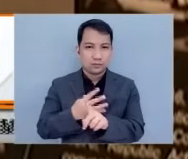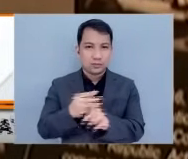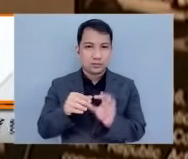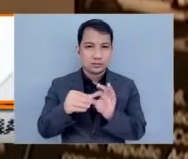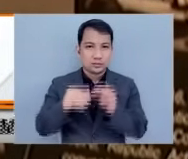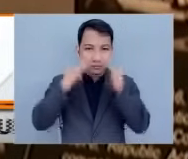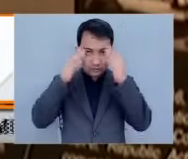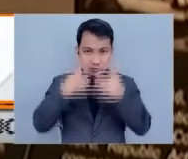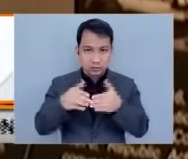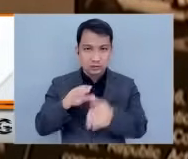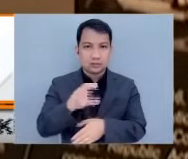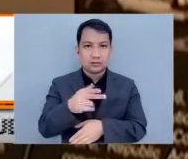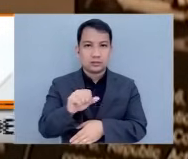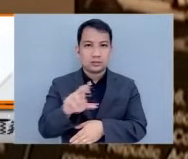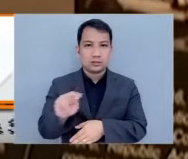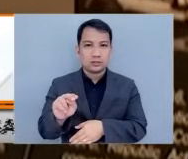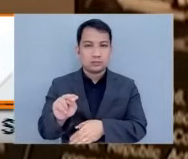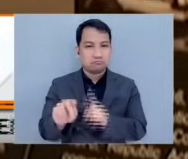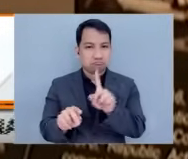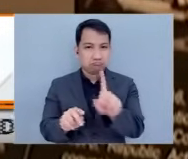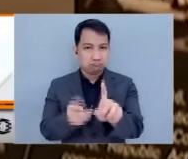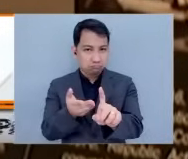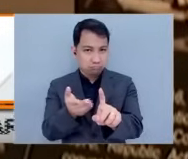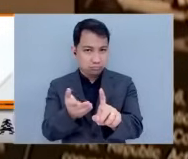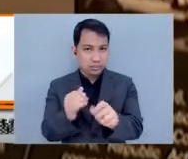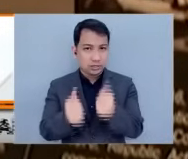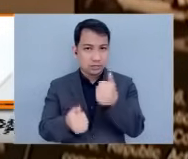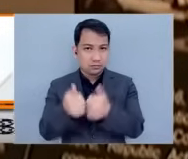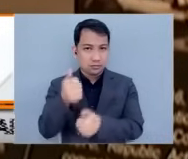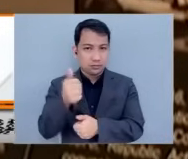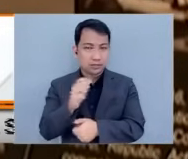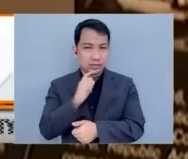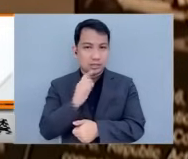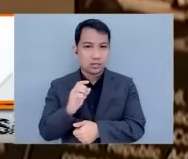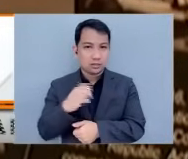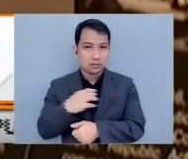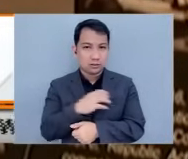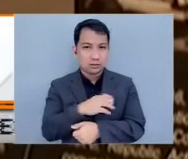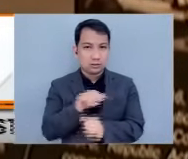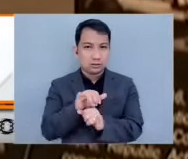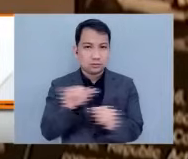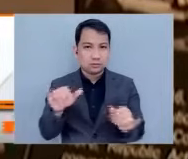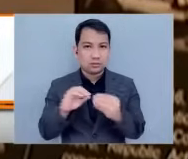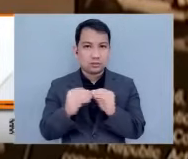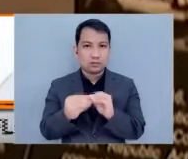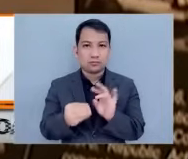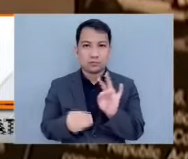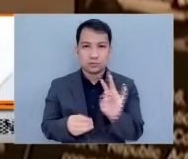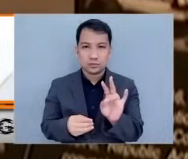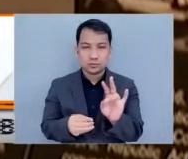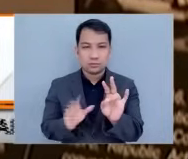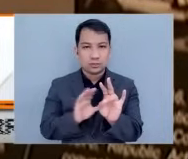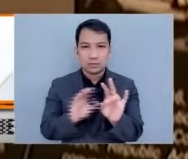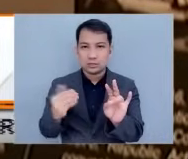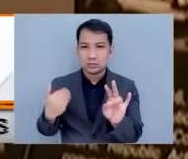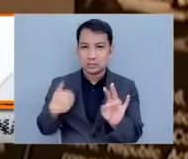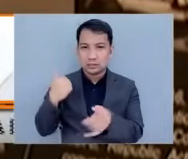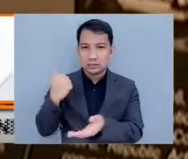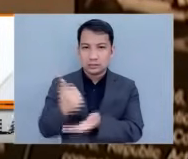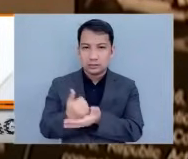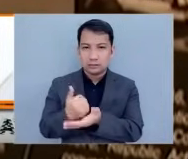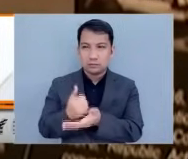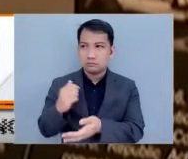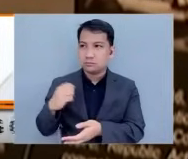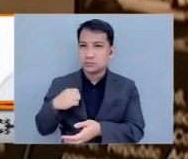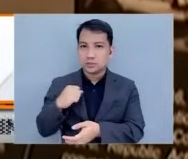tsa-tsa. Ang tanong ngayon, kung maipasa ng Kamara ang resolution of both houses number 7 at hindi naman aprubahan sa Senado ang RBH